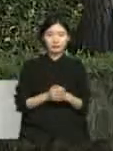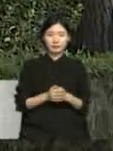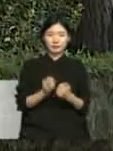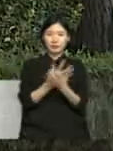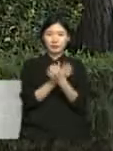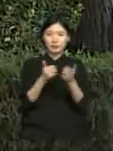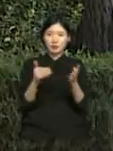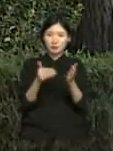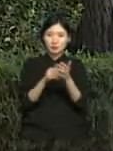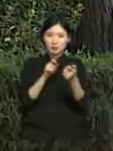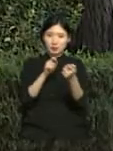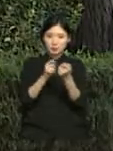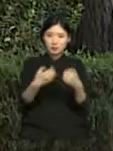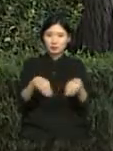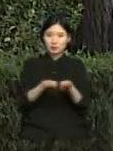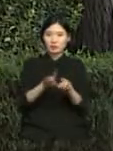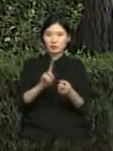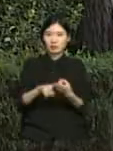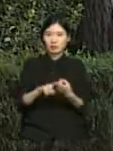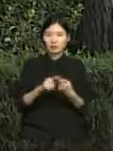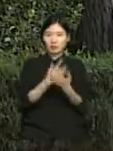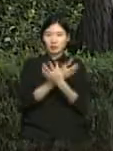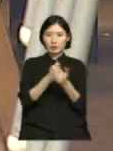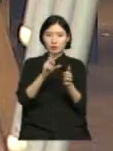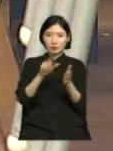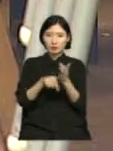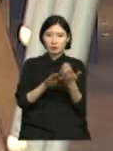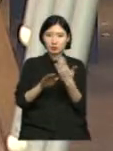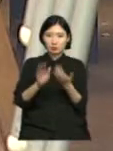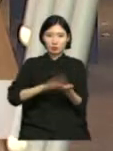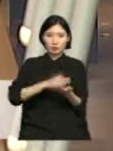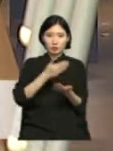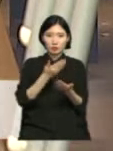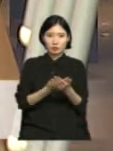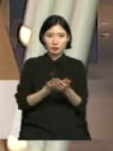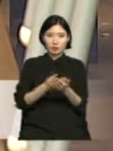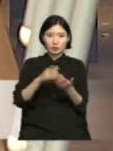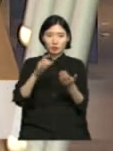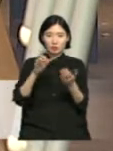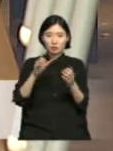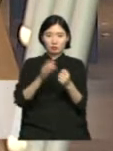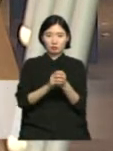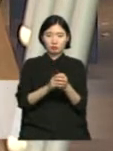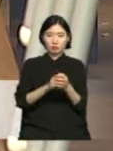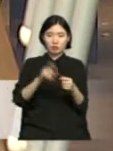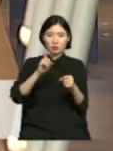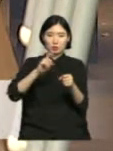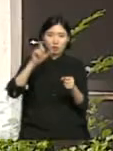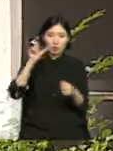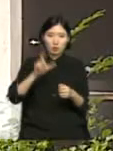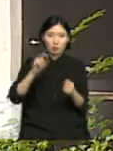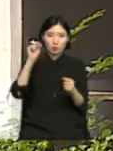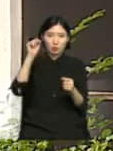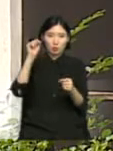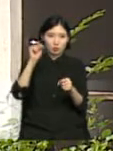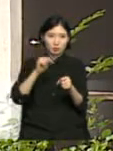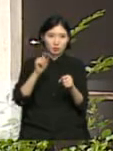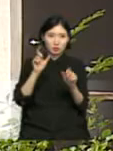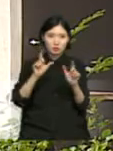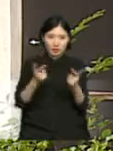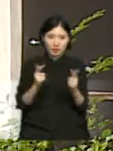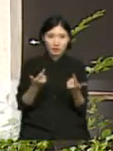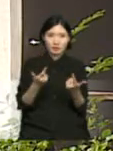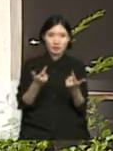계약 만료를 앞둔 시설들의 대선 만료 시점이 우 정비를 거쳐 고정 시설이 아닌 주민 수요에 맞게 변할 수 있는 실험 문화